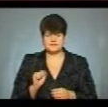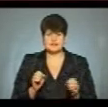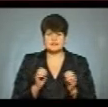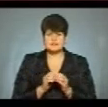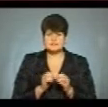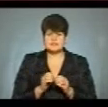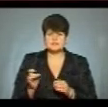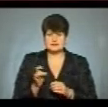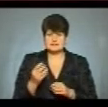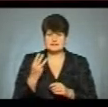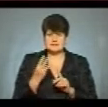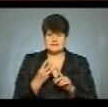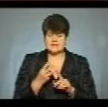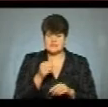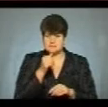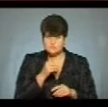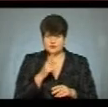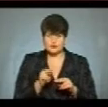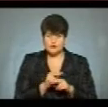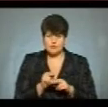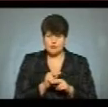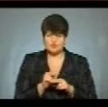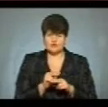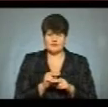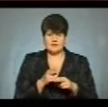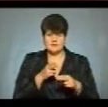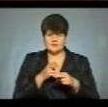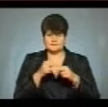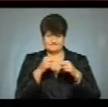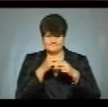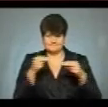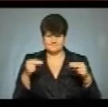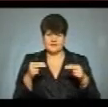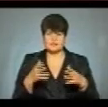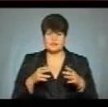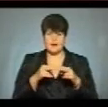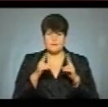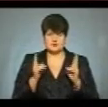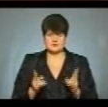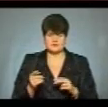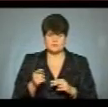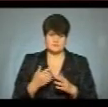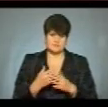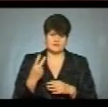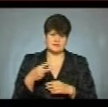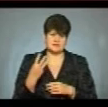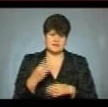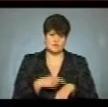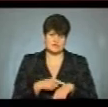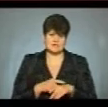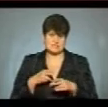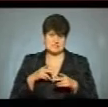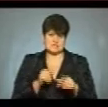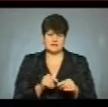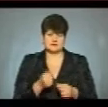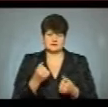Вдесяте за 3 місяці ремонтуватимуть висотний обмежувач руху на Гаєвському мості в Тернополі. Вчора близько 23-ї години в нього в'їхав